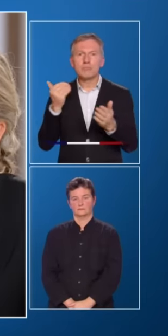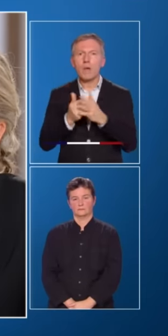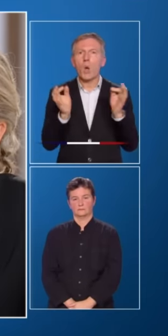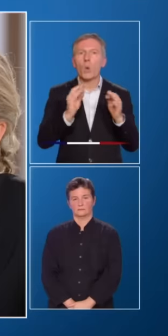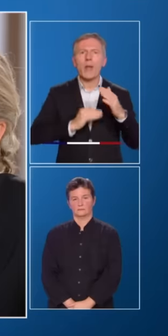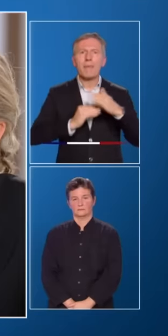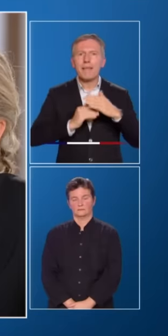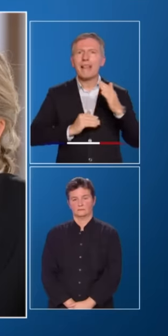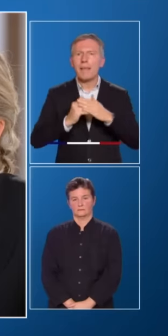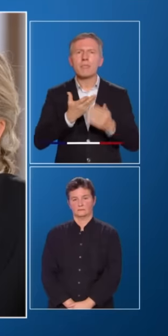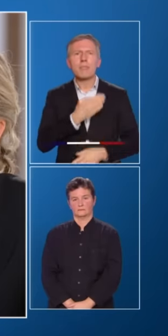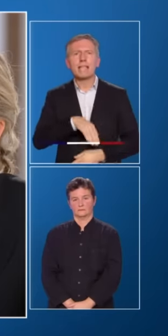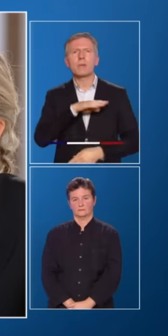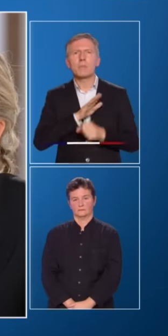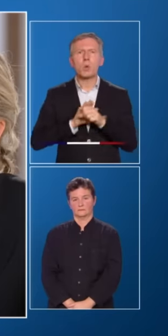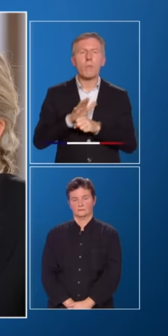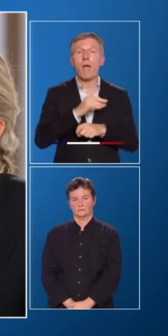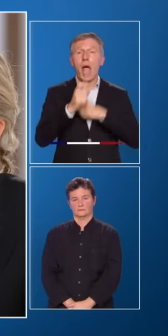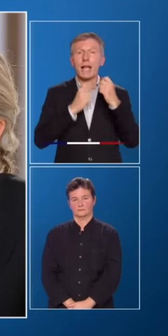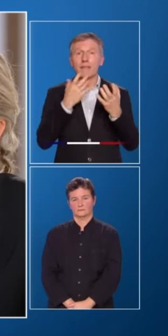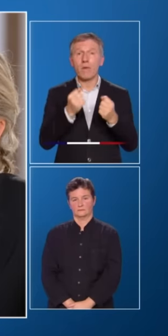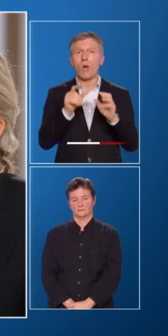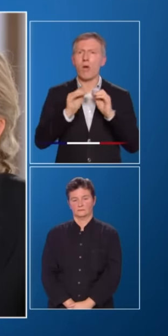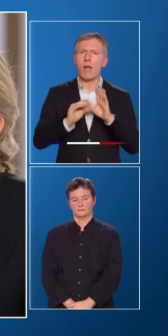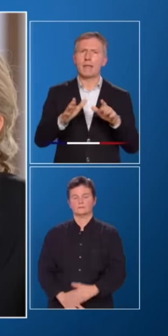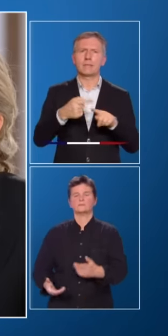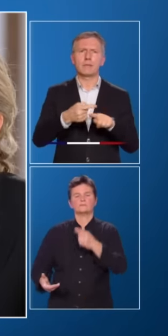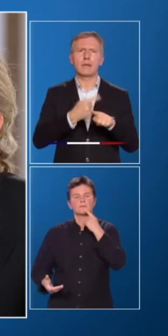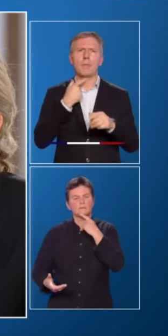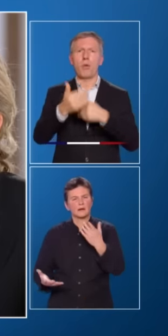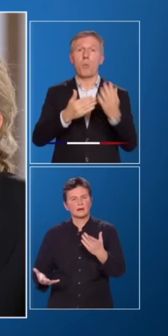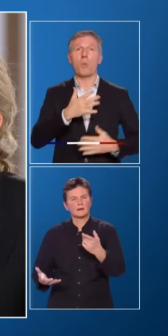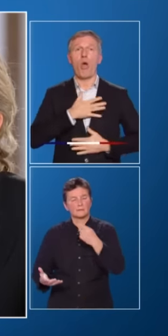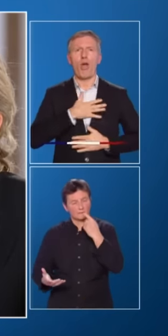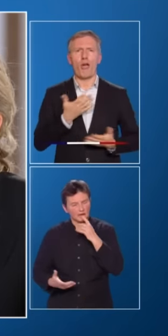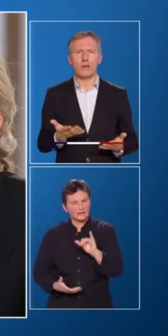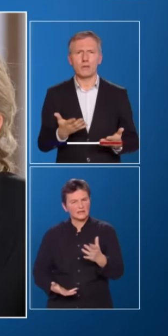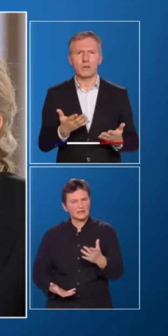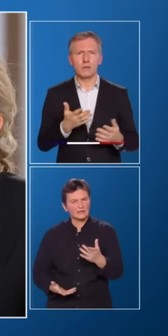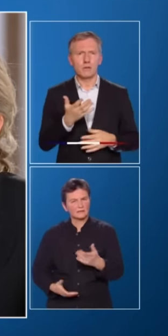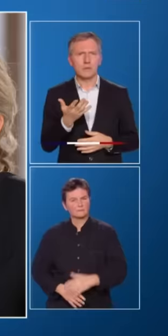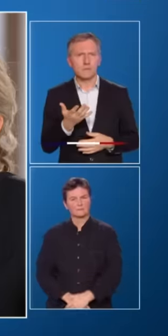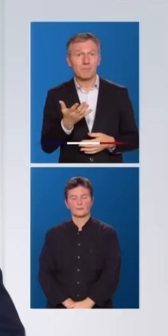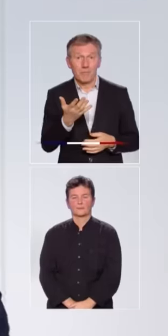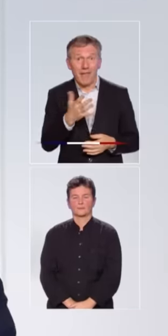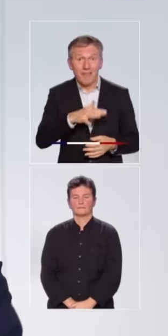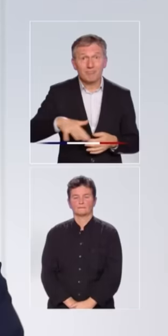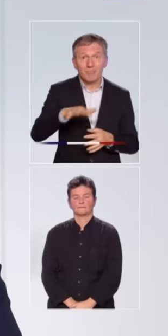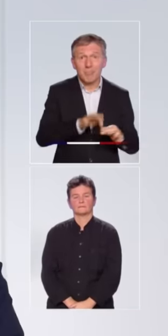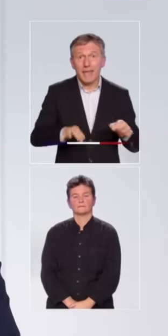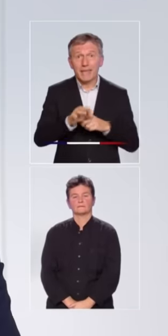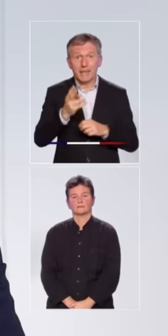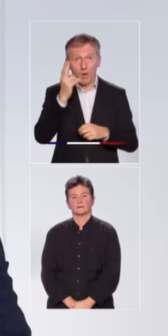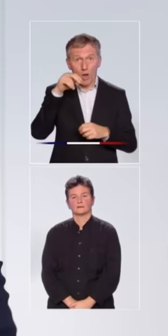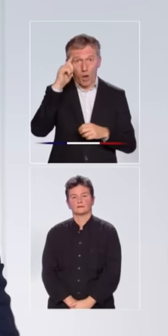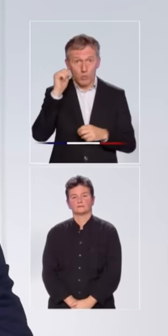eu, a pris toutes les responsabilités d'agression, nous vous laisserons progresser, vous parlez de car monsieur, nous avons peur. Vous parlez de qui ? Mais monsieur de ceux président. En Europe qui sont sur ce